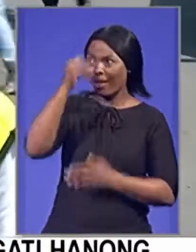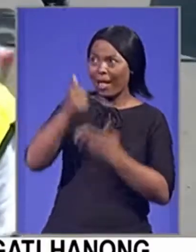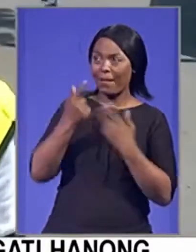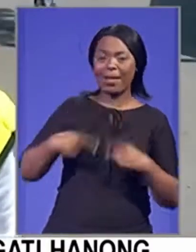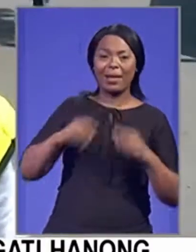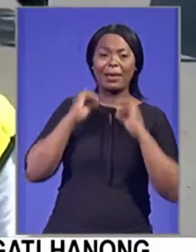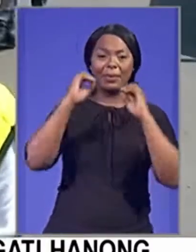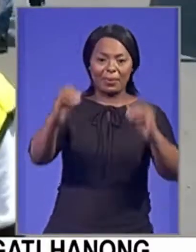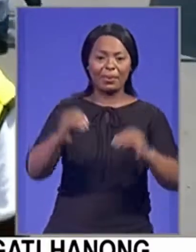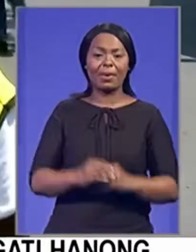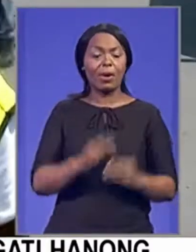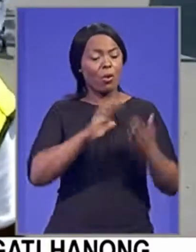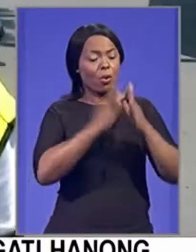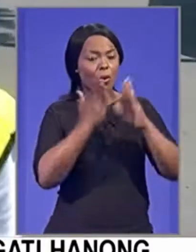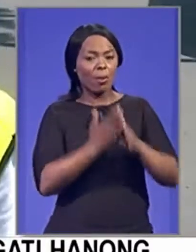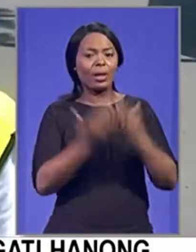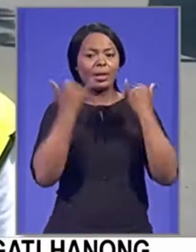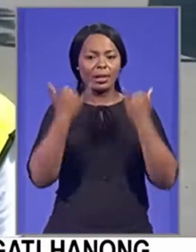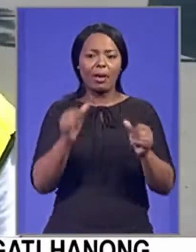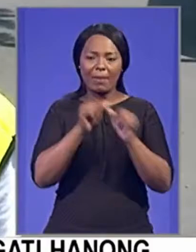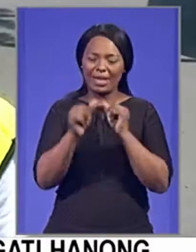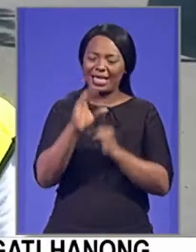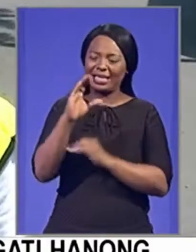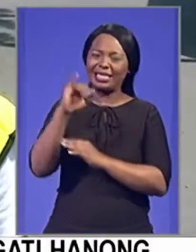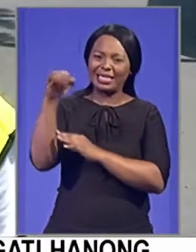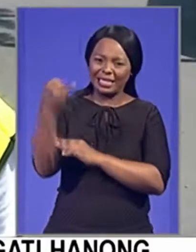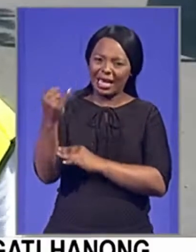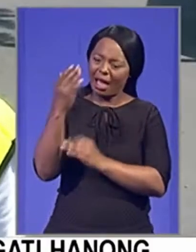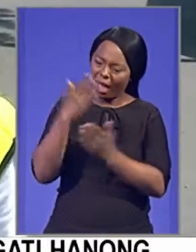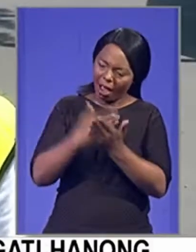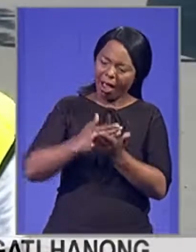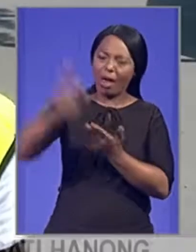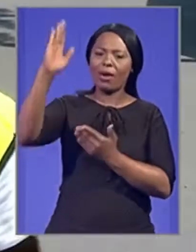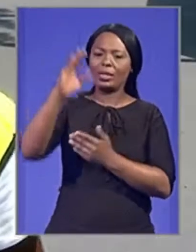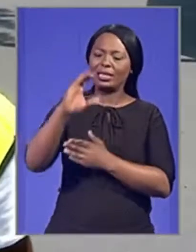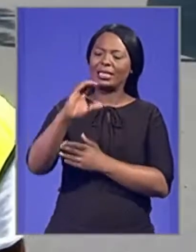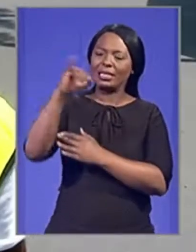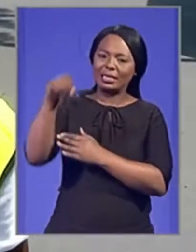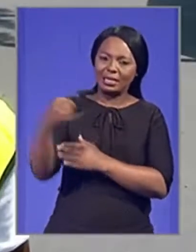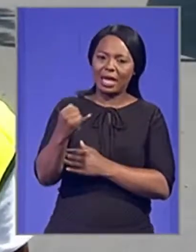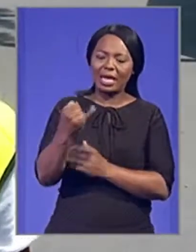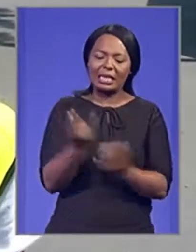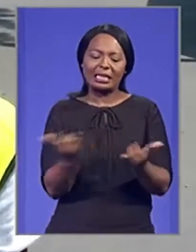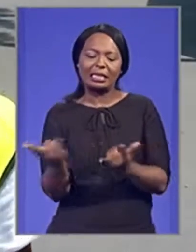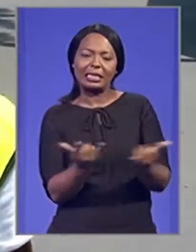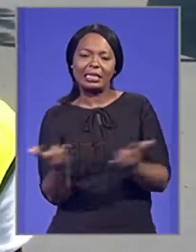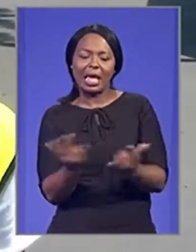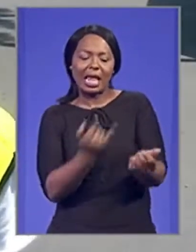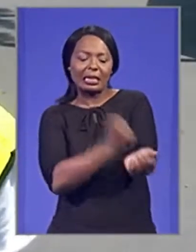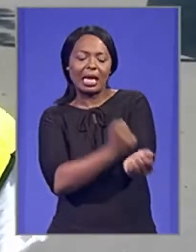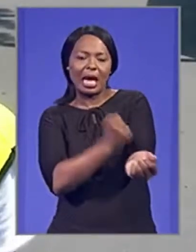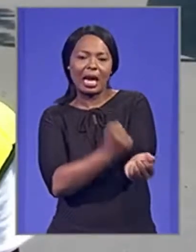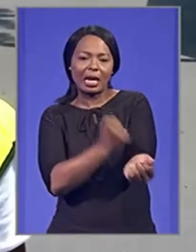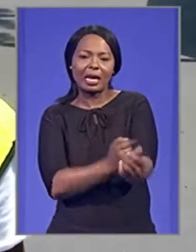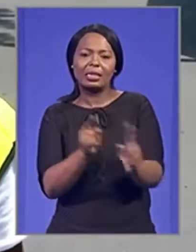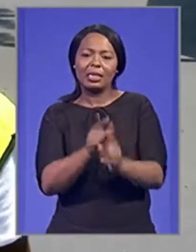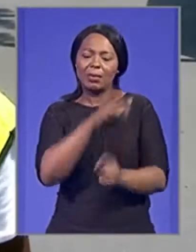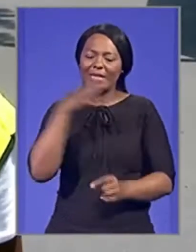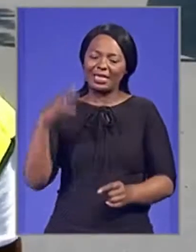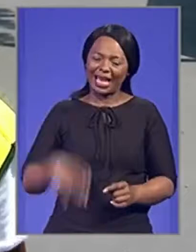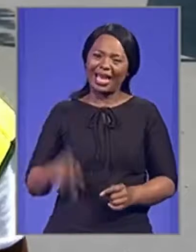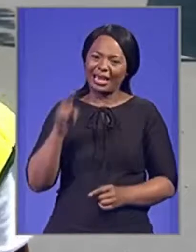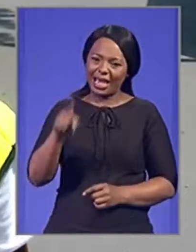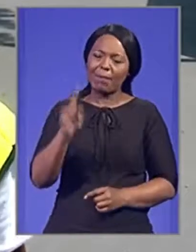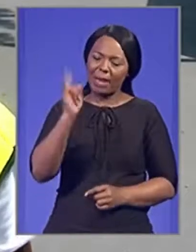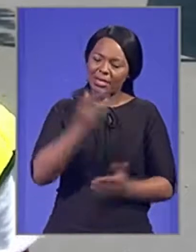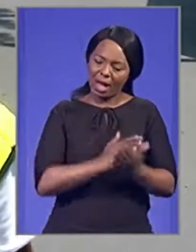nna ke re le setjhaba ha o tsamaya CJ ka ga Bethlehem ha re sa mo batla CJ o rekisetsa bana ba rona di drugs le China ha ba tswe ka